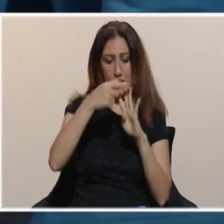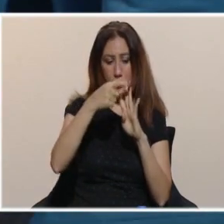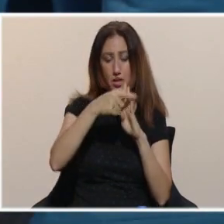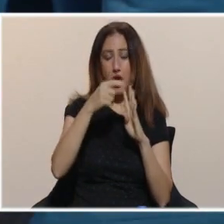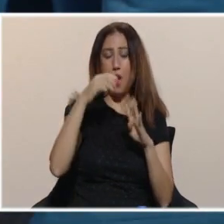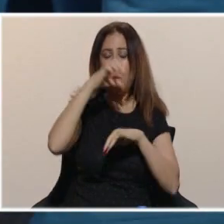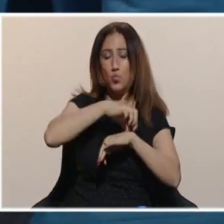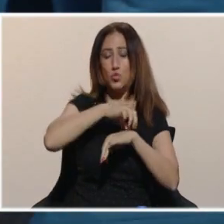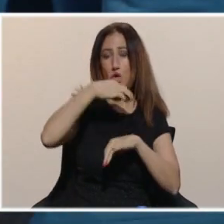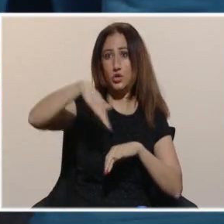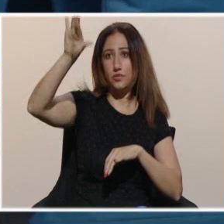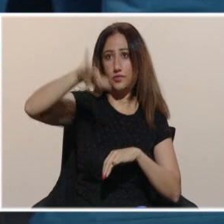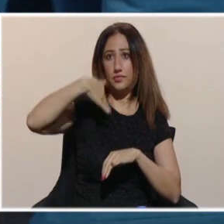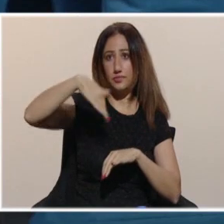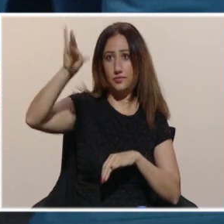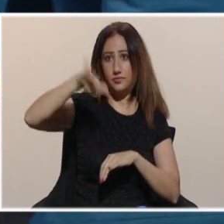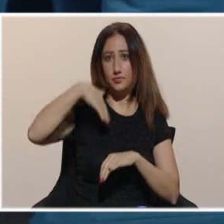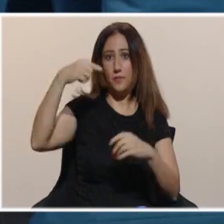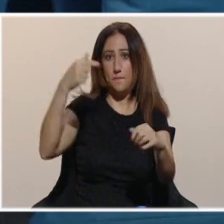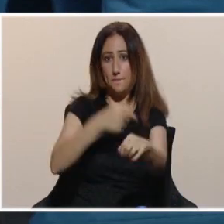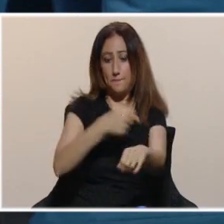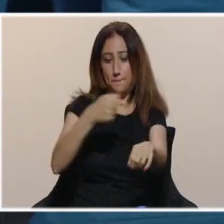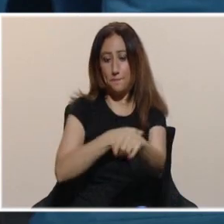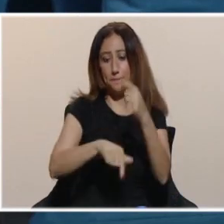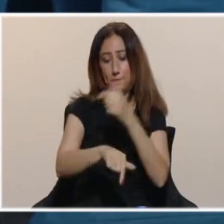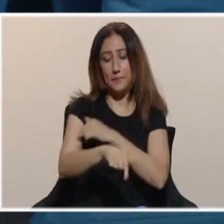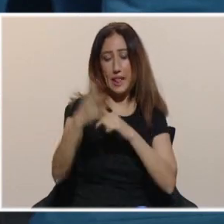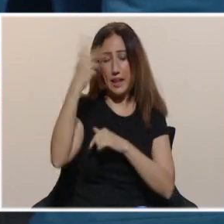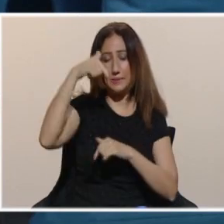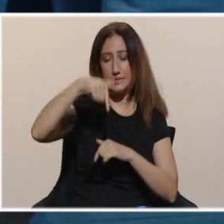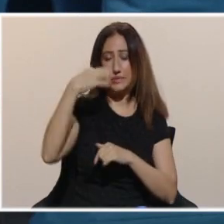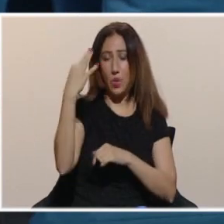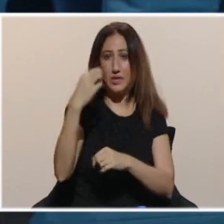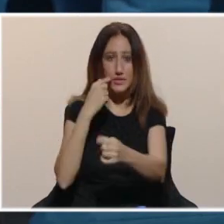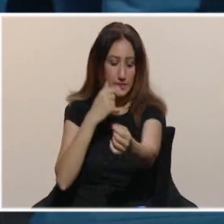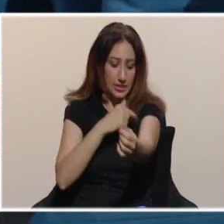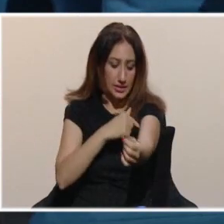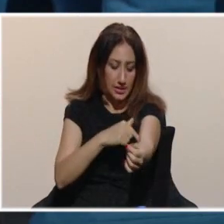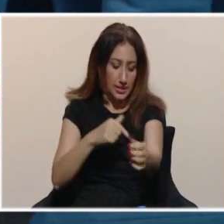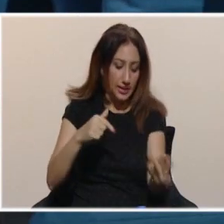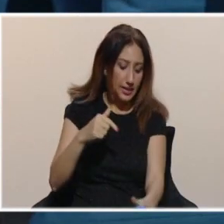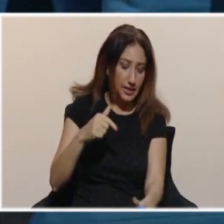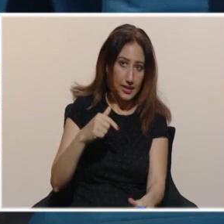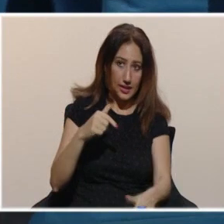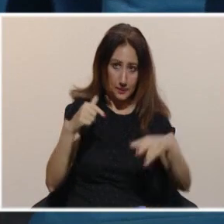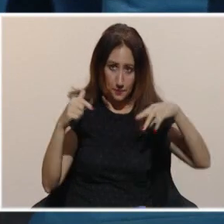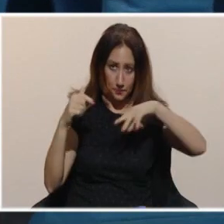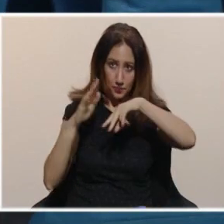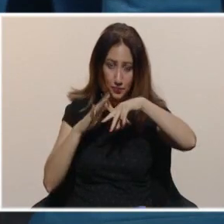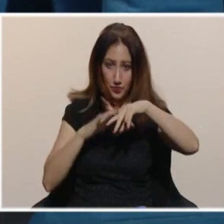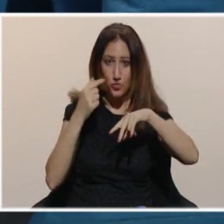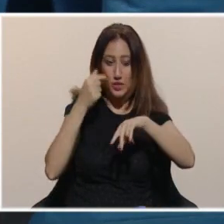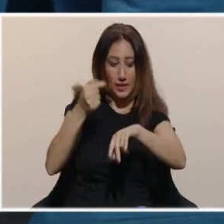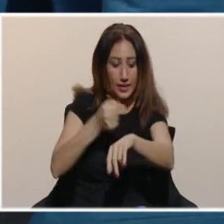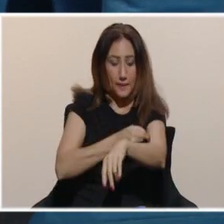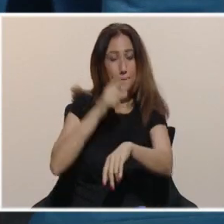كذا مره، اتشكيت فوق 36 مره عشان يلاقوا لي عرق في رجلي هنا هنا هنا هنا عشان يحطوا